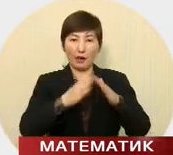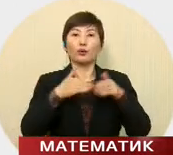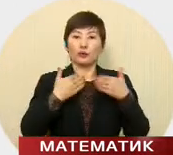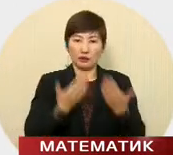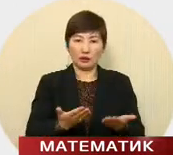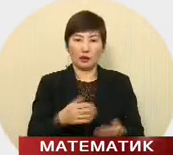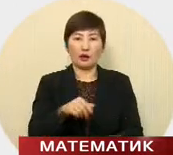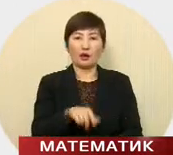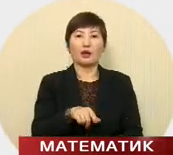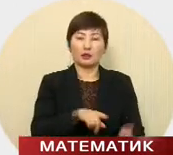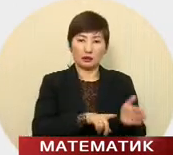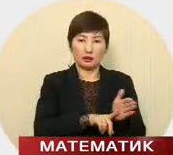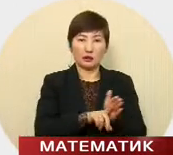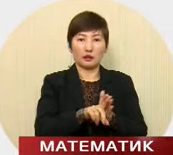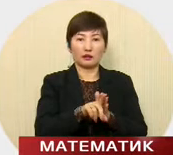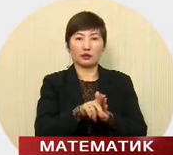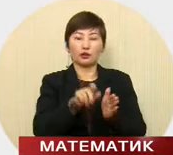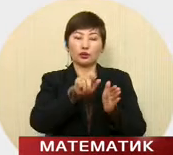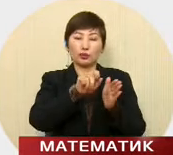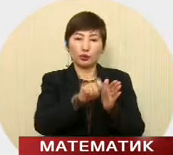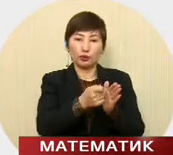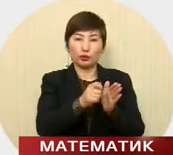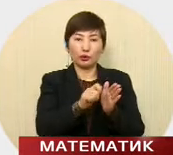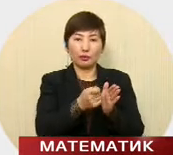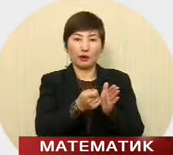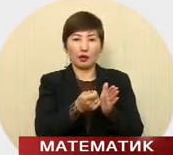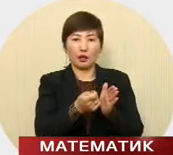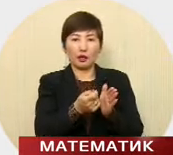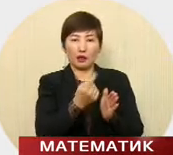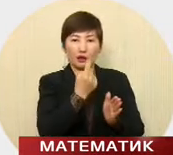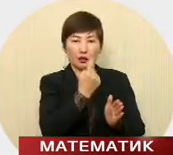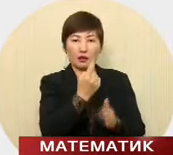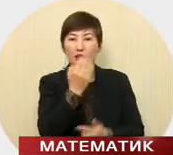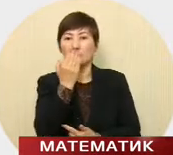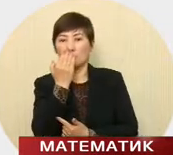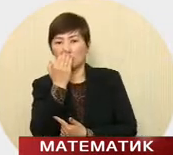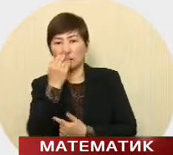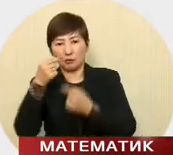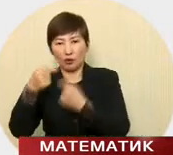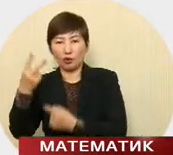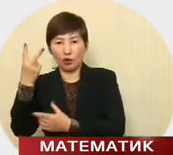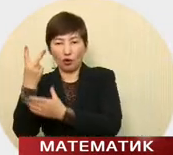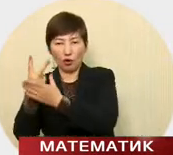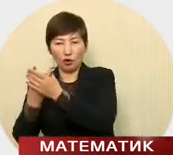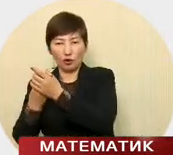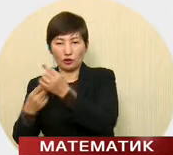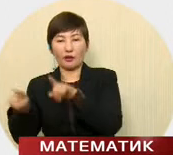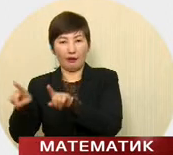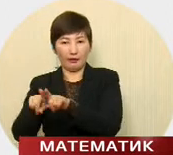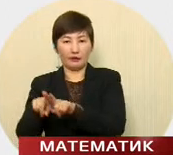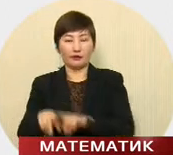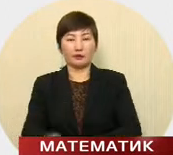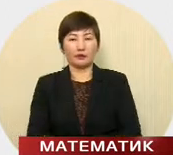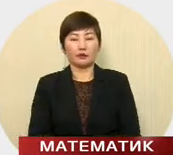пиктограмыг байгуулахдаа за түлхүүр маань 1 цэцэгний зураг маань 2 савтай цэцэгтэй тэнцүү гэсэн